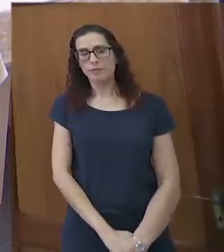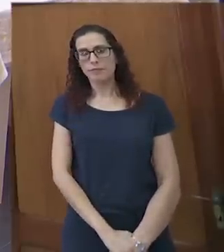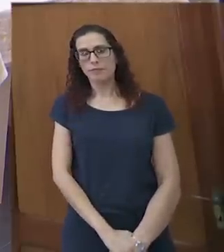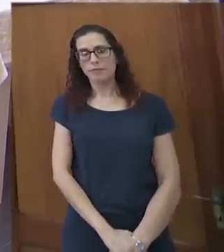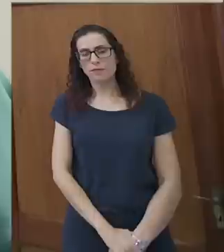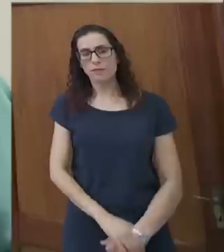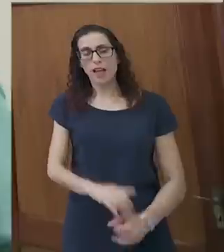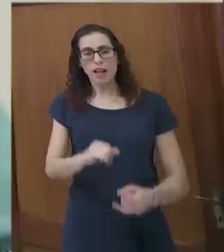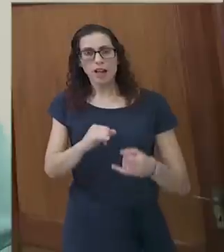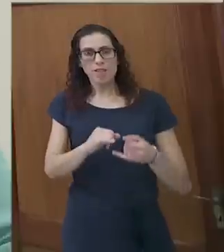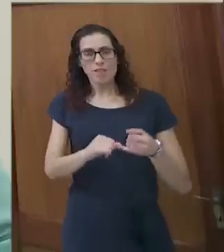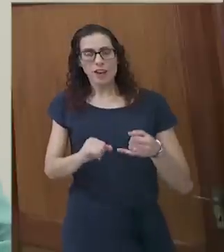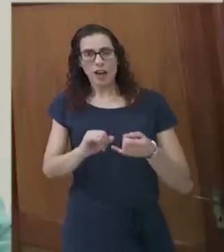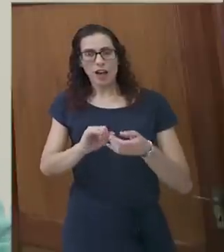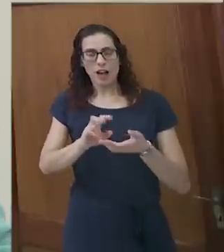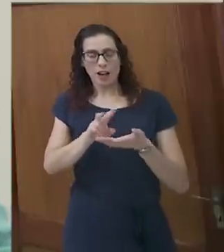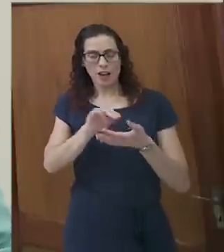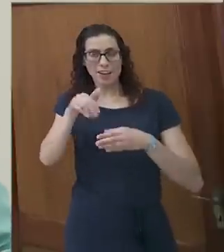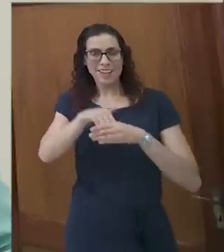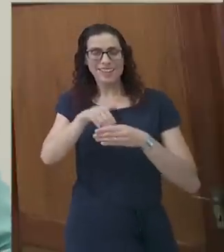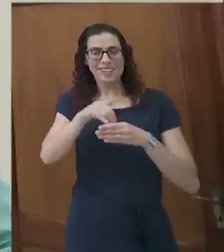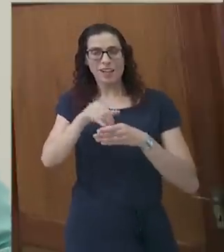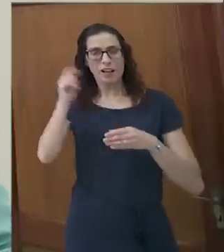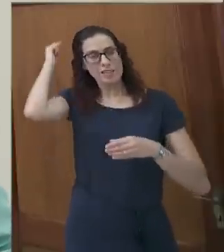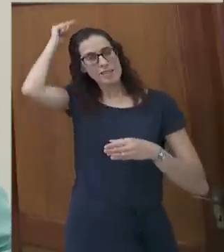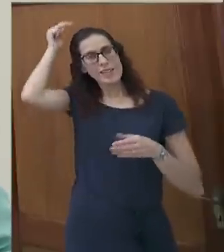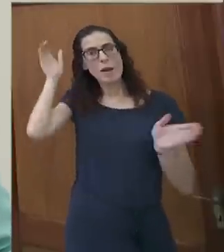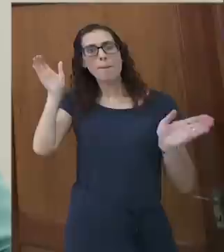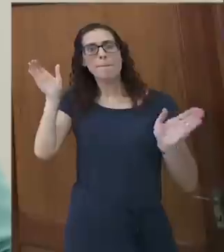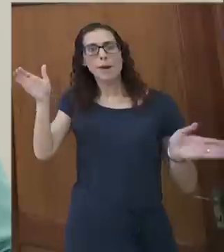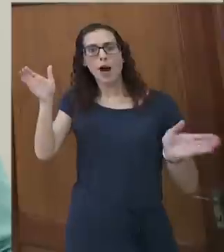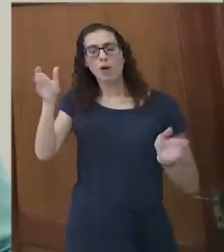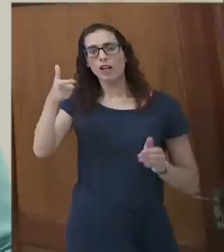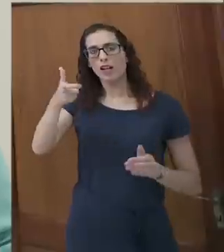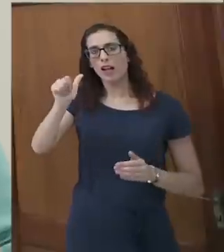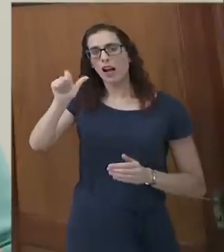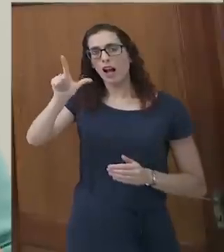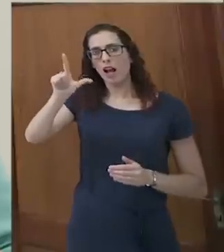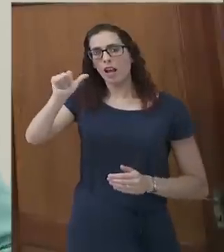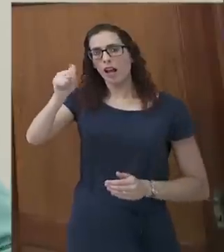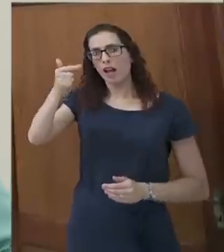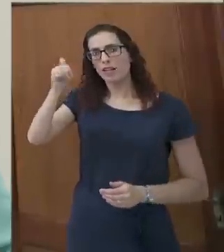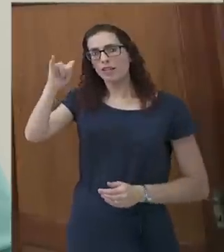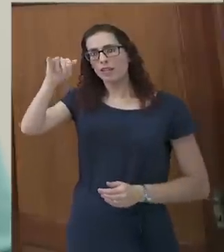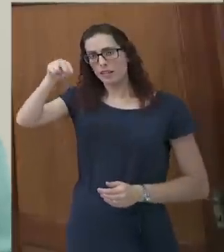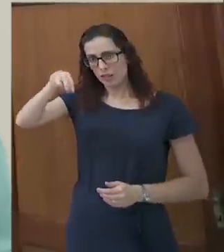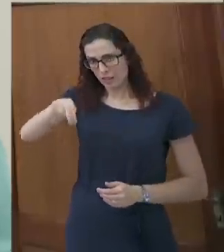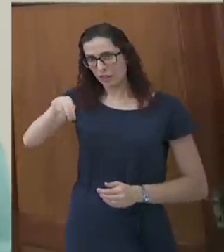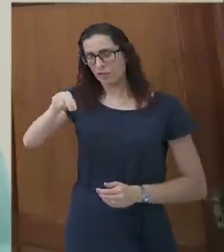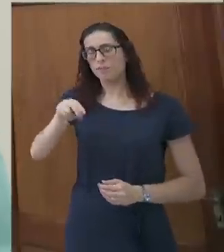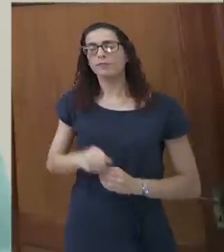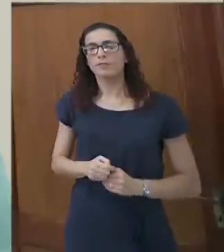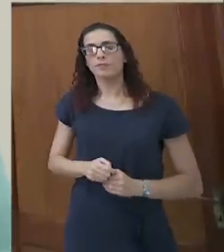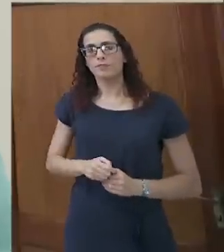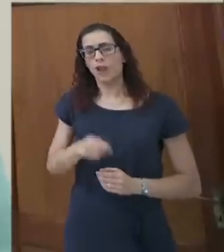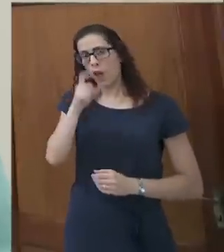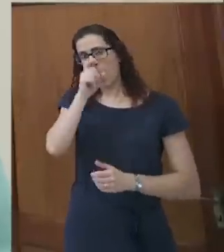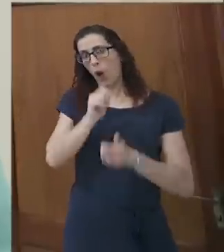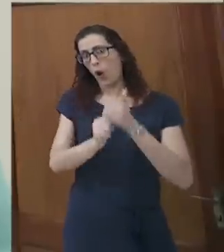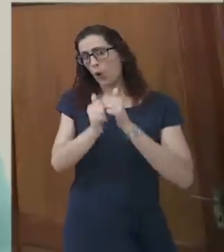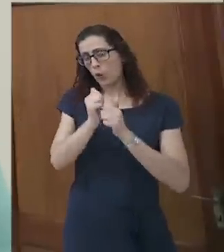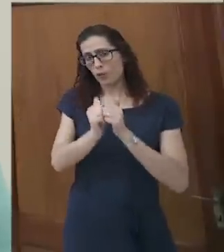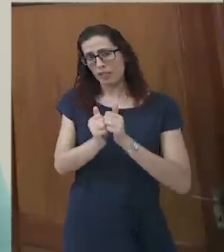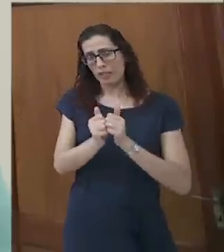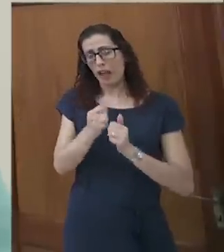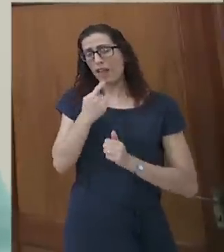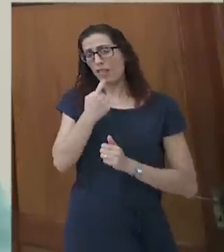Elu tal-ittra ta' San Pawl Apostlu lil-Galatin. Ħuti, ngħid għalija ma